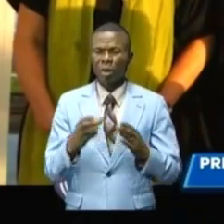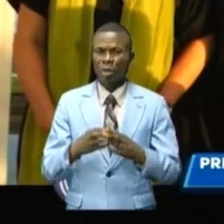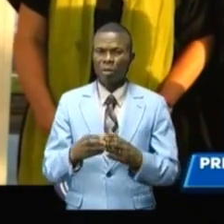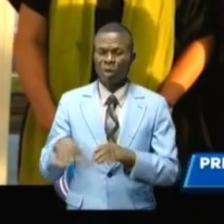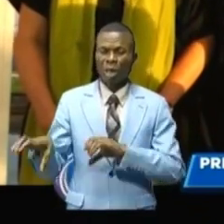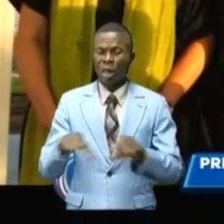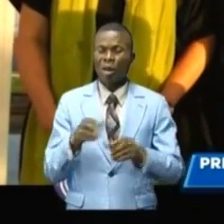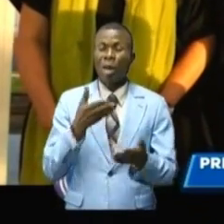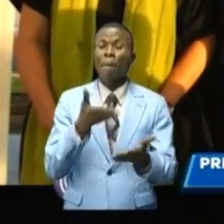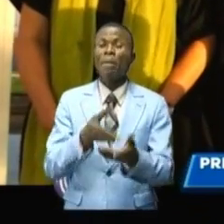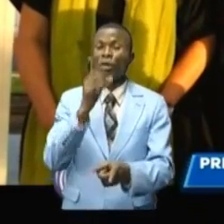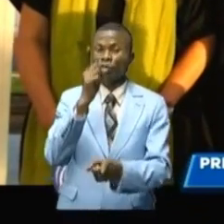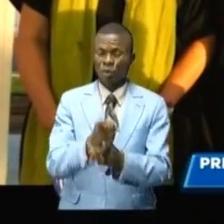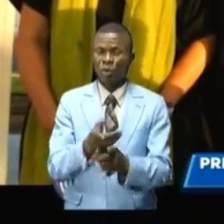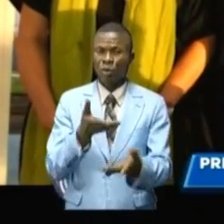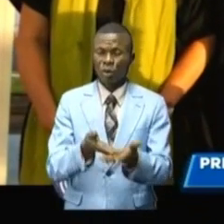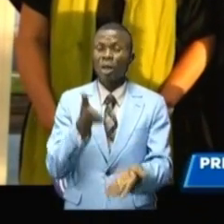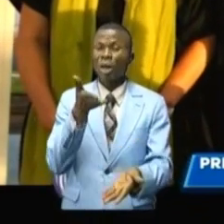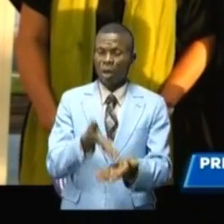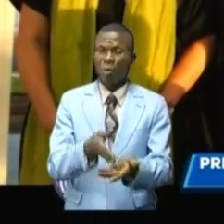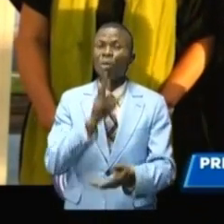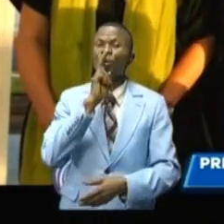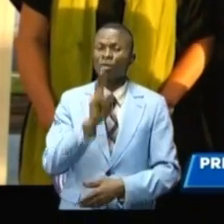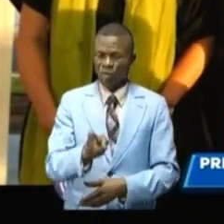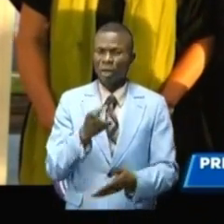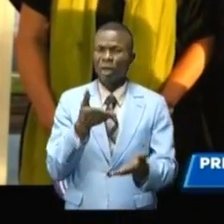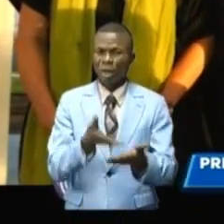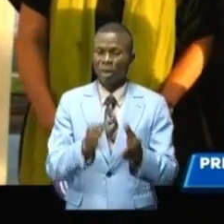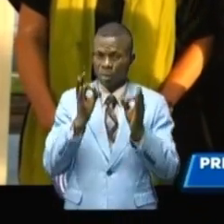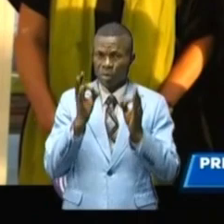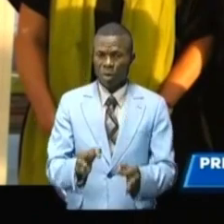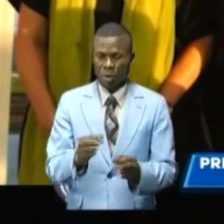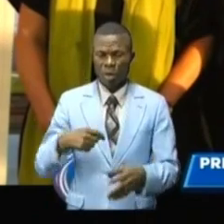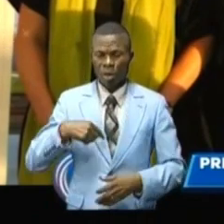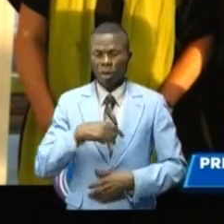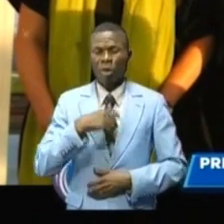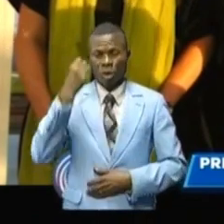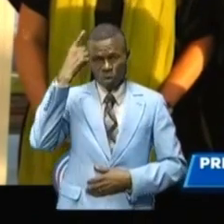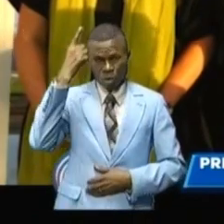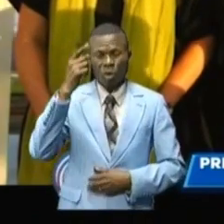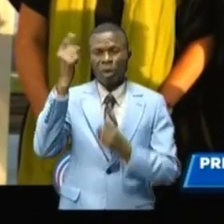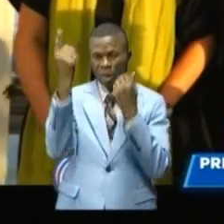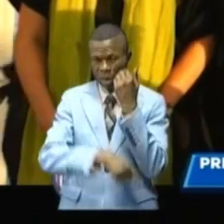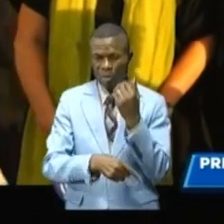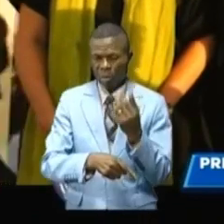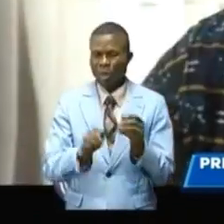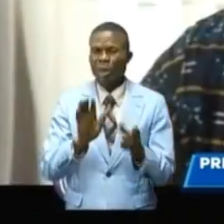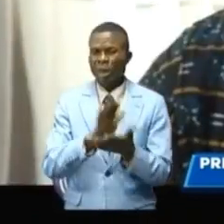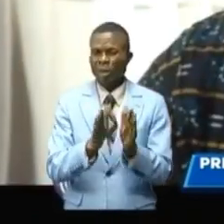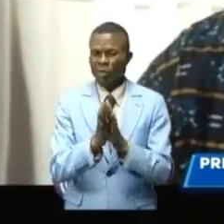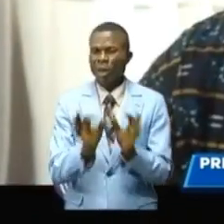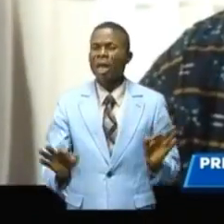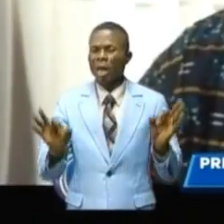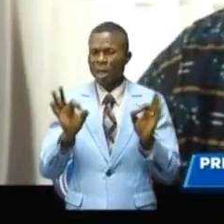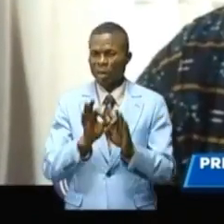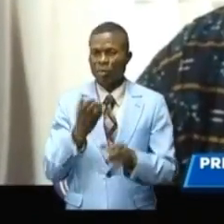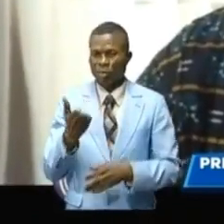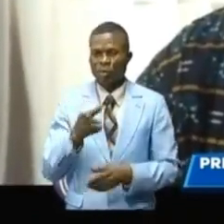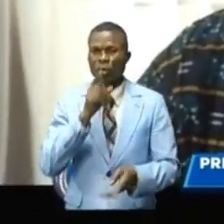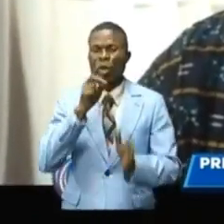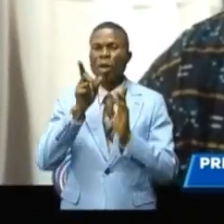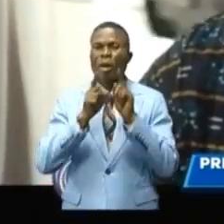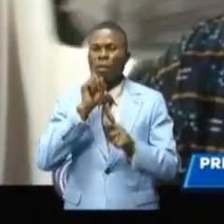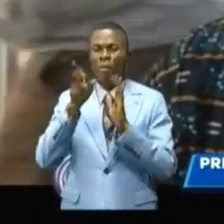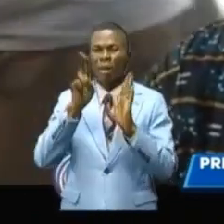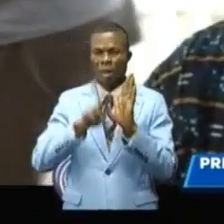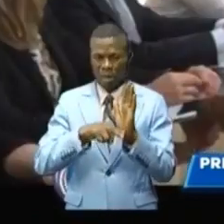actions concrètes. Les actions ne sont pas encore bien définies, mais on a bien compris que les sanctions sont nécessaires. Ces parlementaires